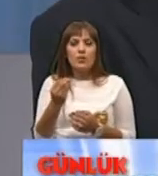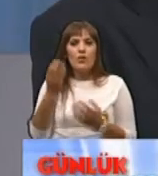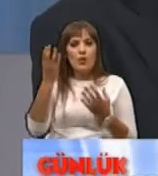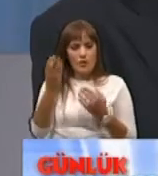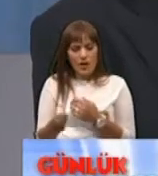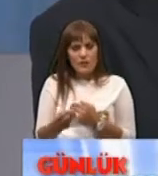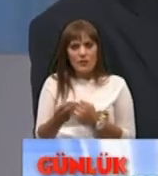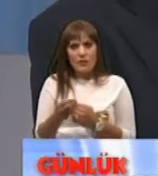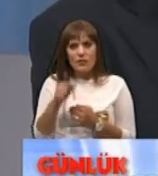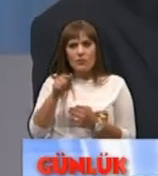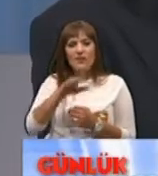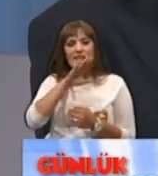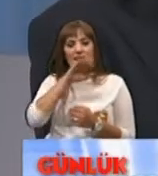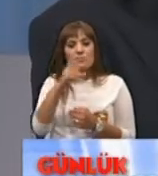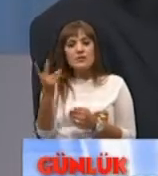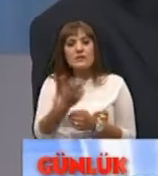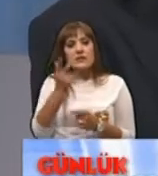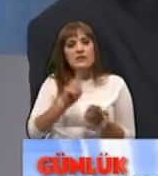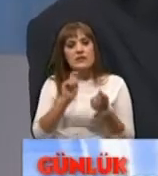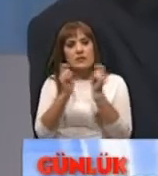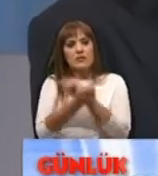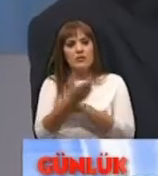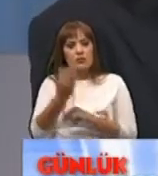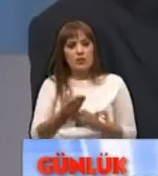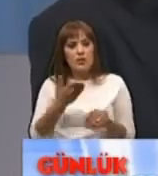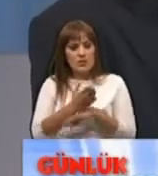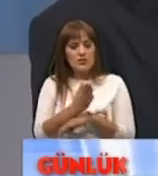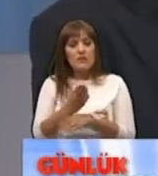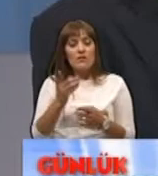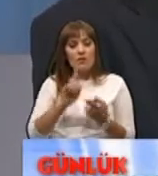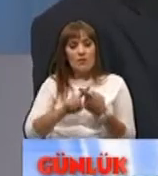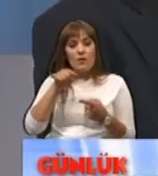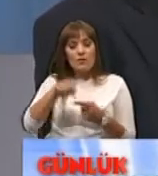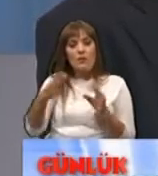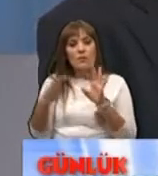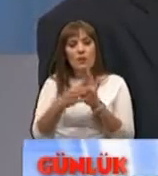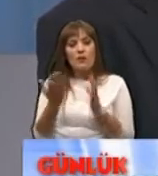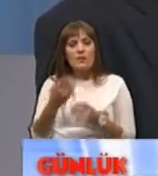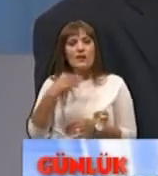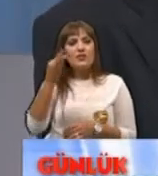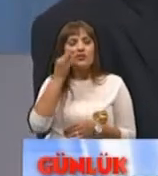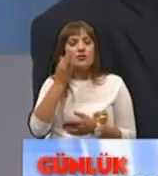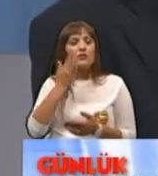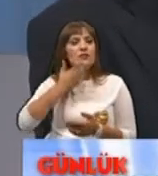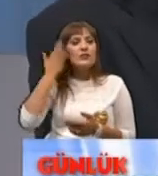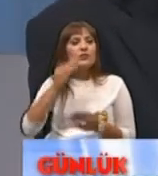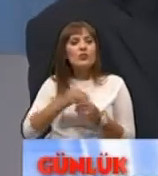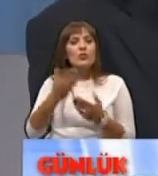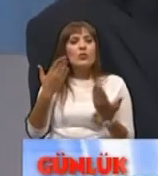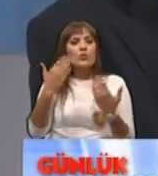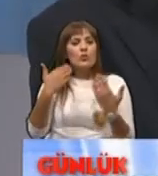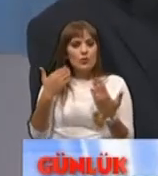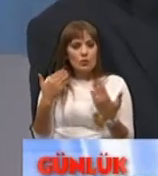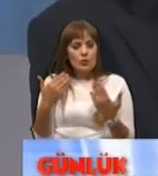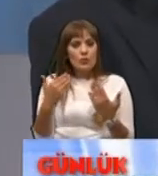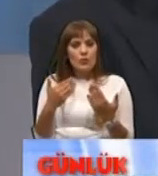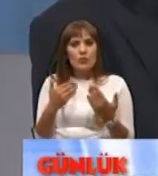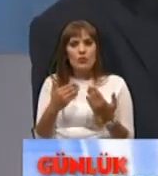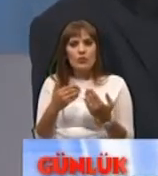duranlarda bu yaşlanma hızlanıyor aslında. Ve buna bağlı tabii ki ciltte kuruluk, ne bileyim